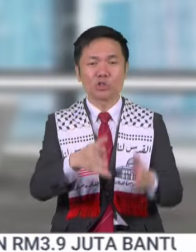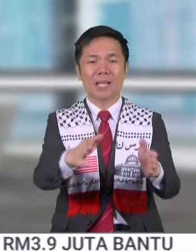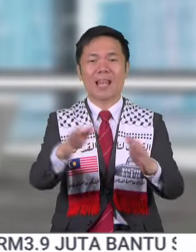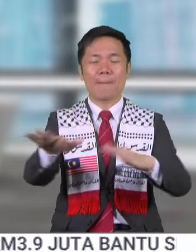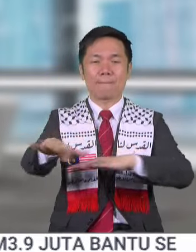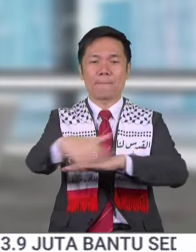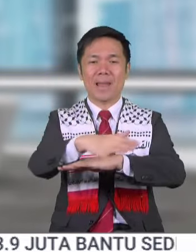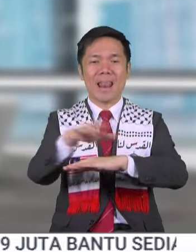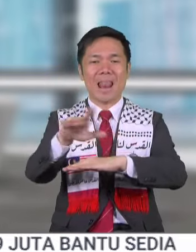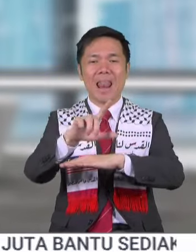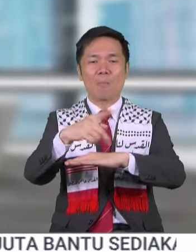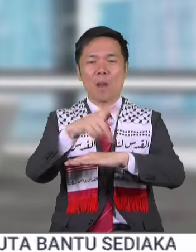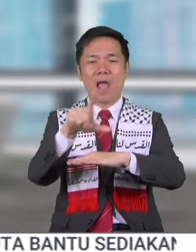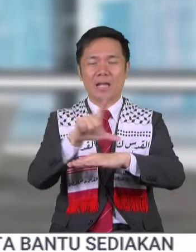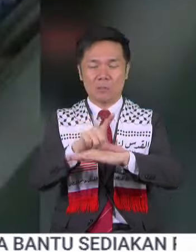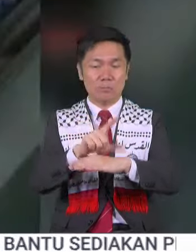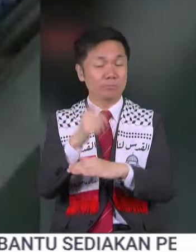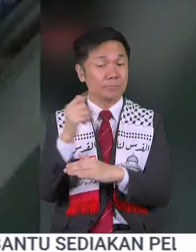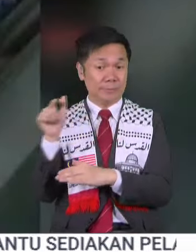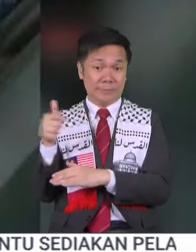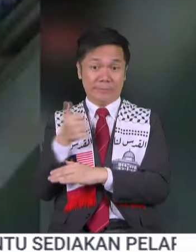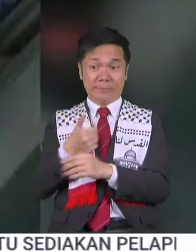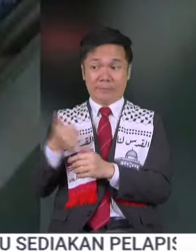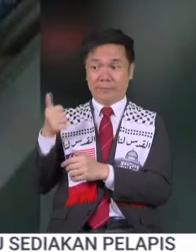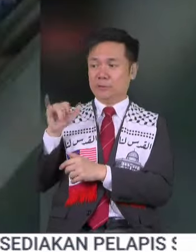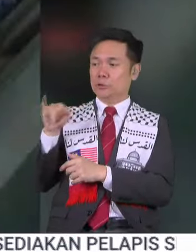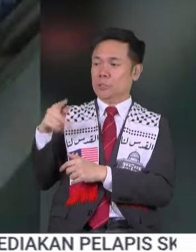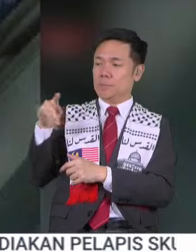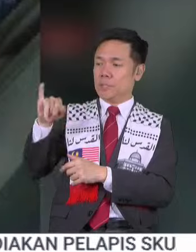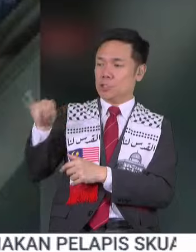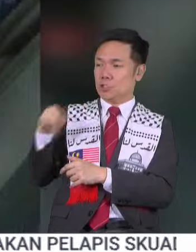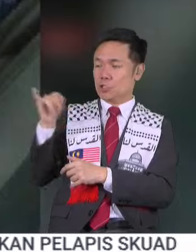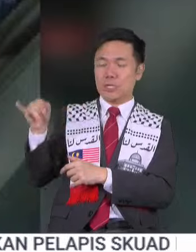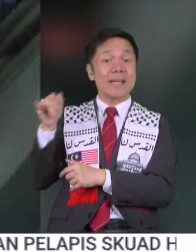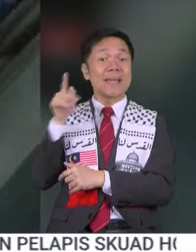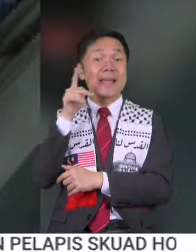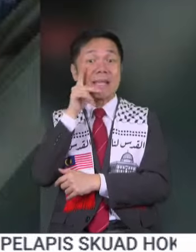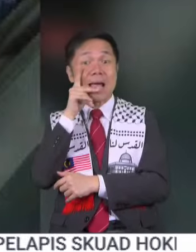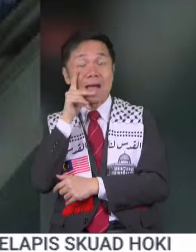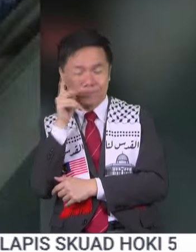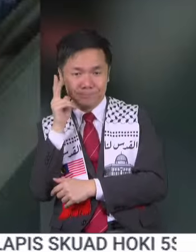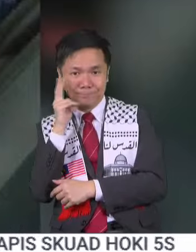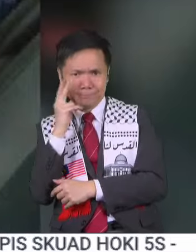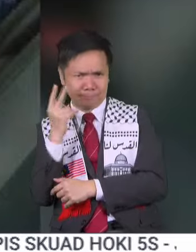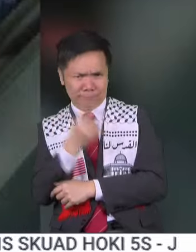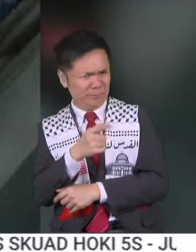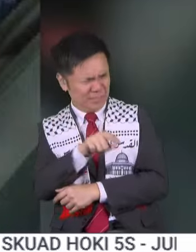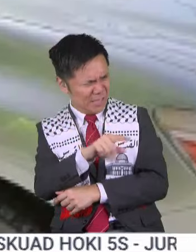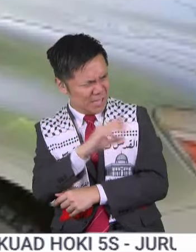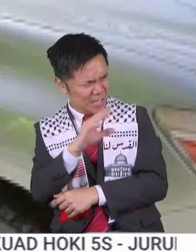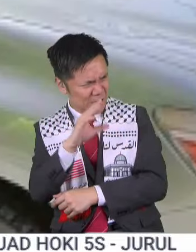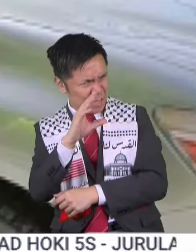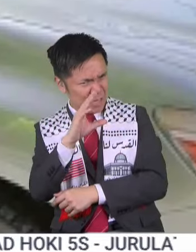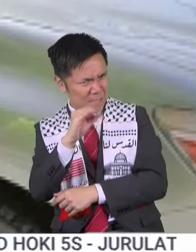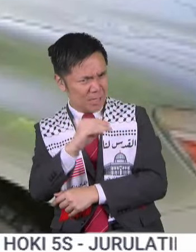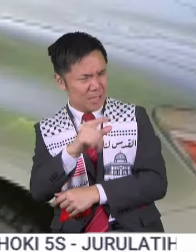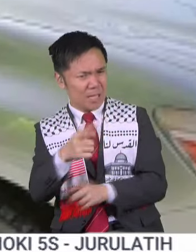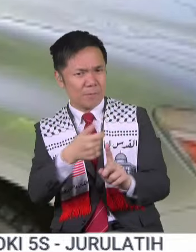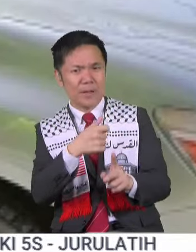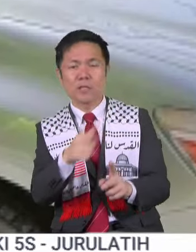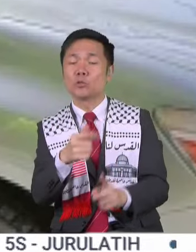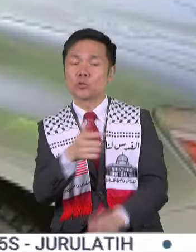Pantai kok Langkawi pengarah jabatan pengangkutan Jalan JPG Kedah aman Shah Hashim berkata semasa ditahan pemandu warganegara